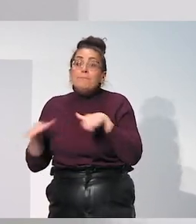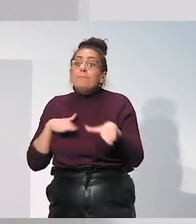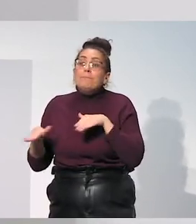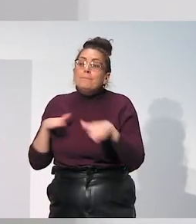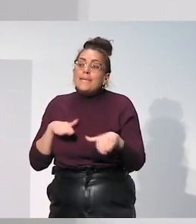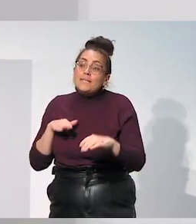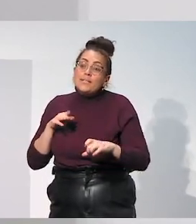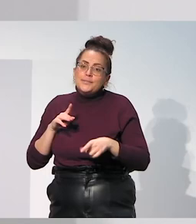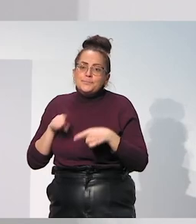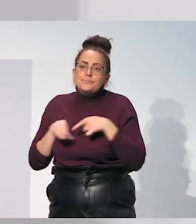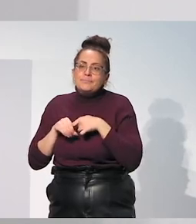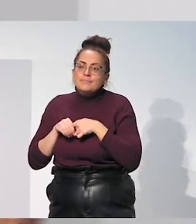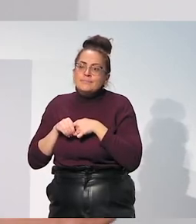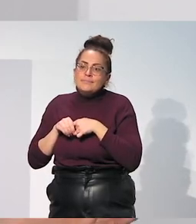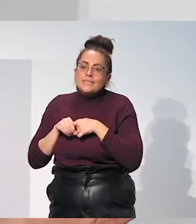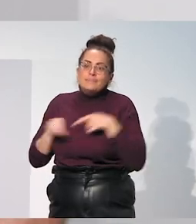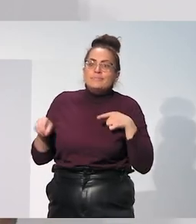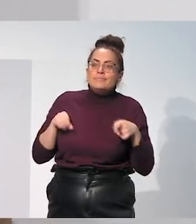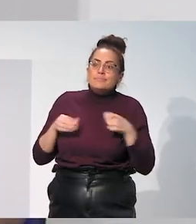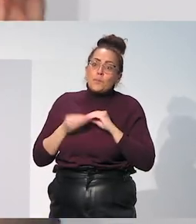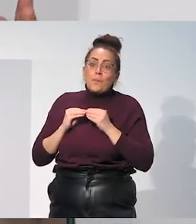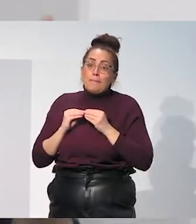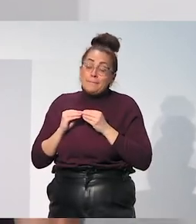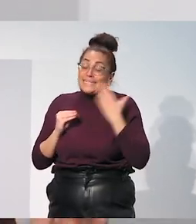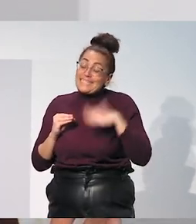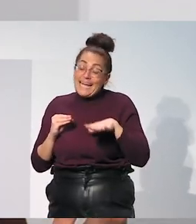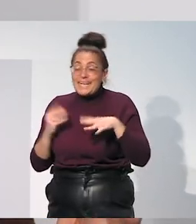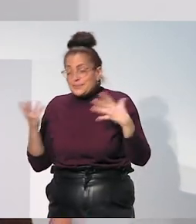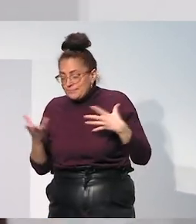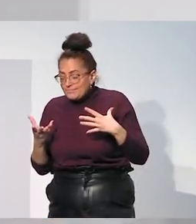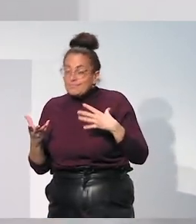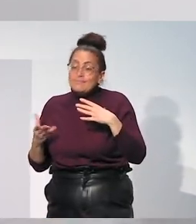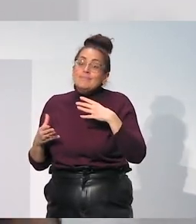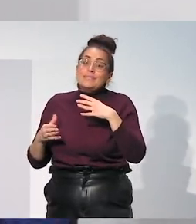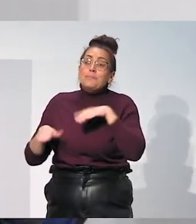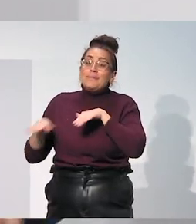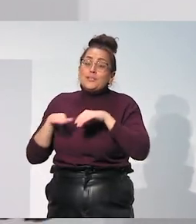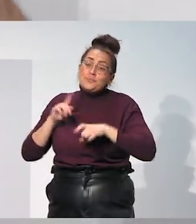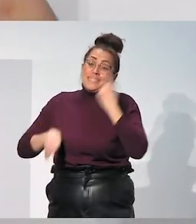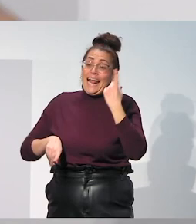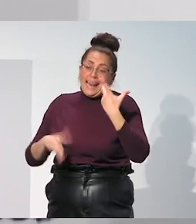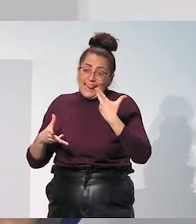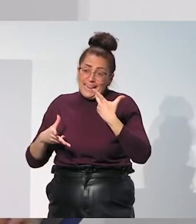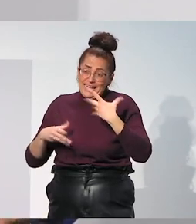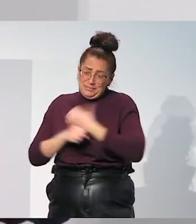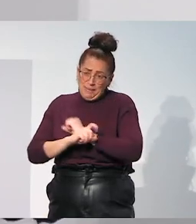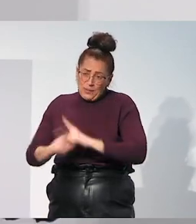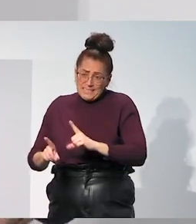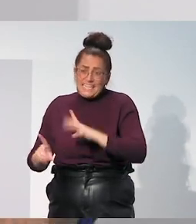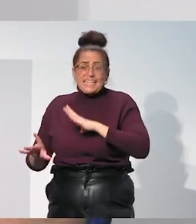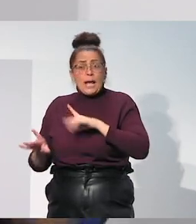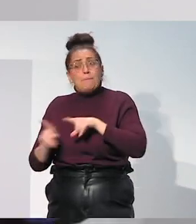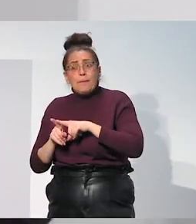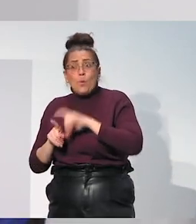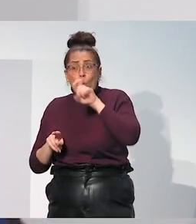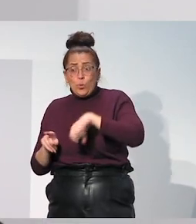hein, et ses débordements, et ses dérapages de la méthode Ogino, hein, d'où les trois enfants nés par césarienne. Hein.